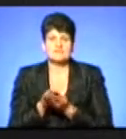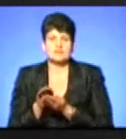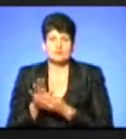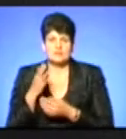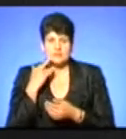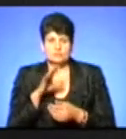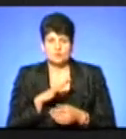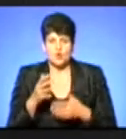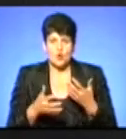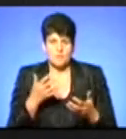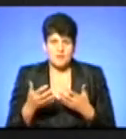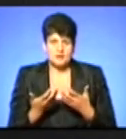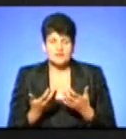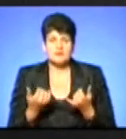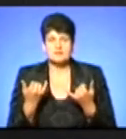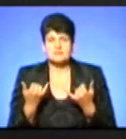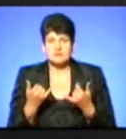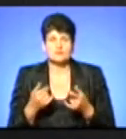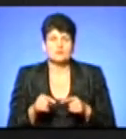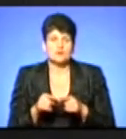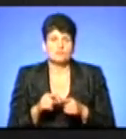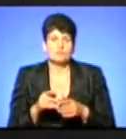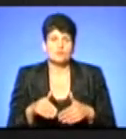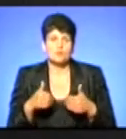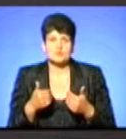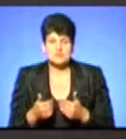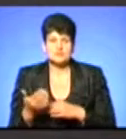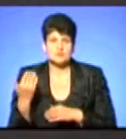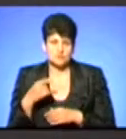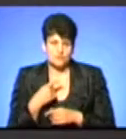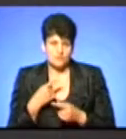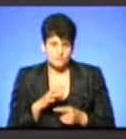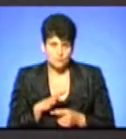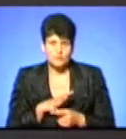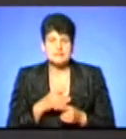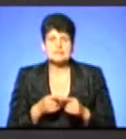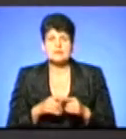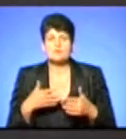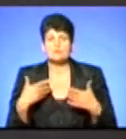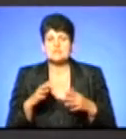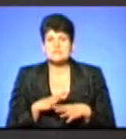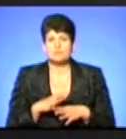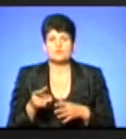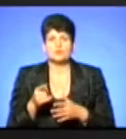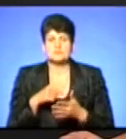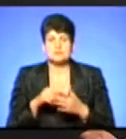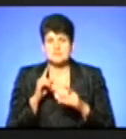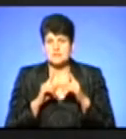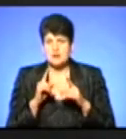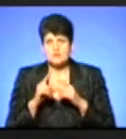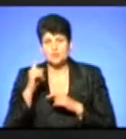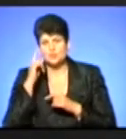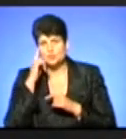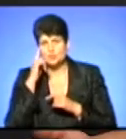було копати. Могила, це раніше зараз було. А зараз така сама пропозиція, що сказав перед тим, так само ця пропозиція була і до Тернопільської міської ради.